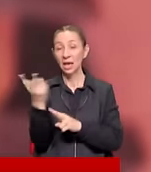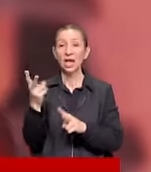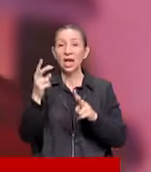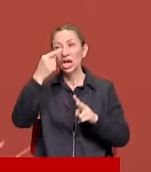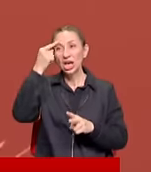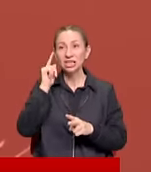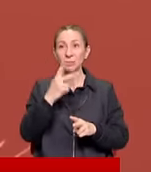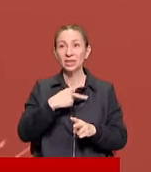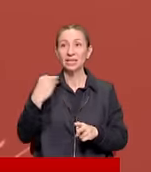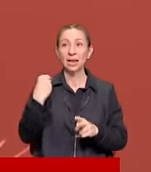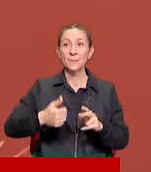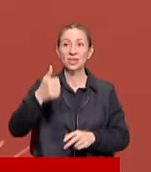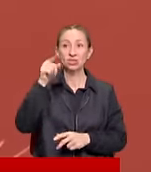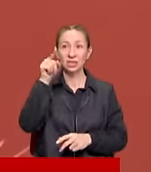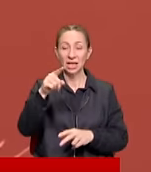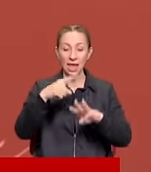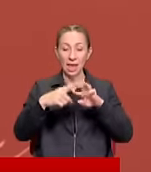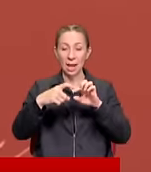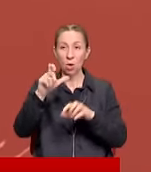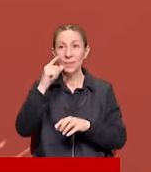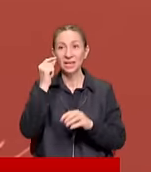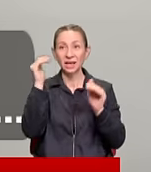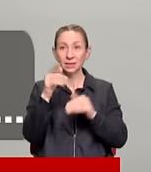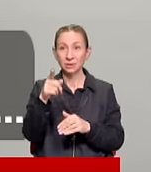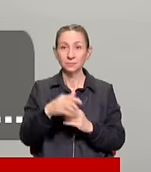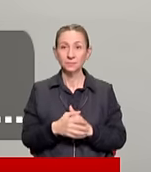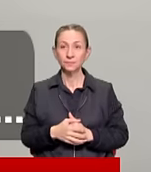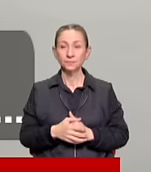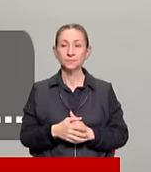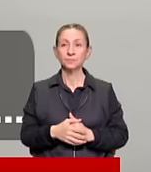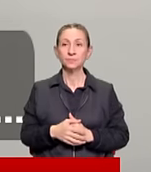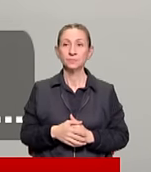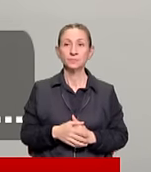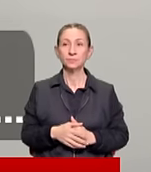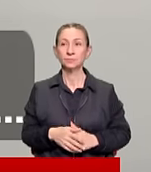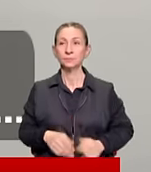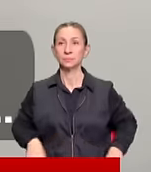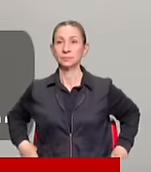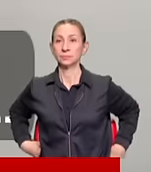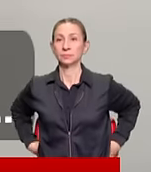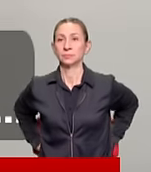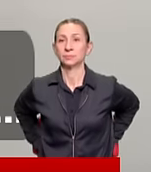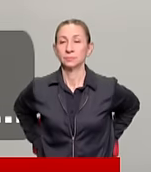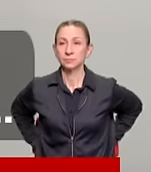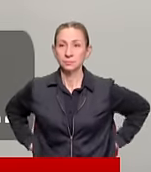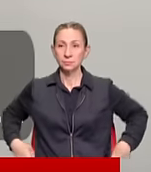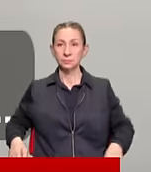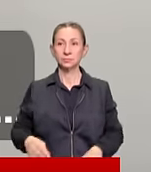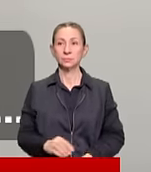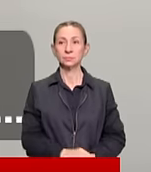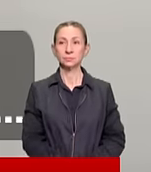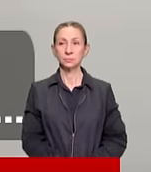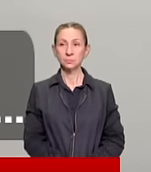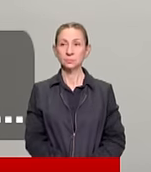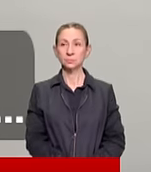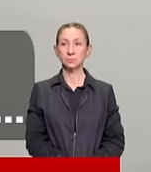Kaş Belediyesi'nin yeni başkanı Erol Demirhan'dan geldi. 400 milyon lira belediyenin borcu var. Müteahhitlerin hepsi kuyruktaydı